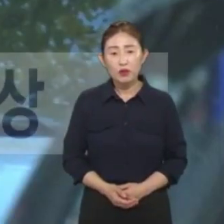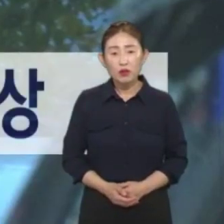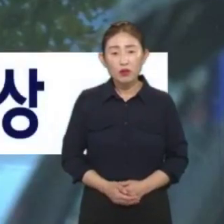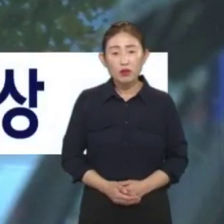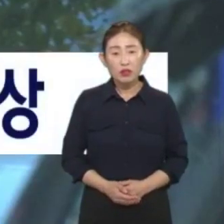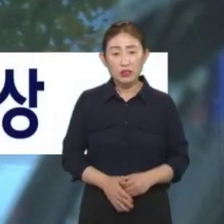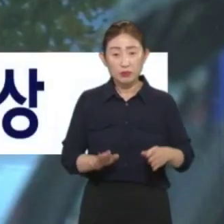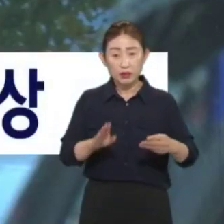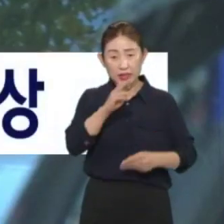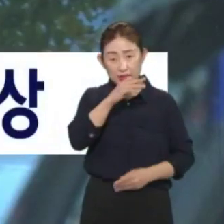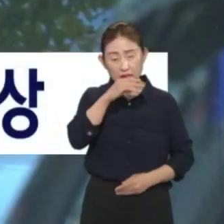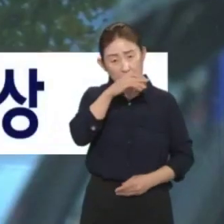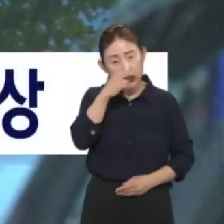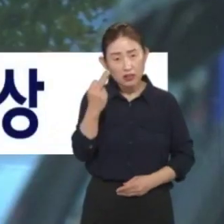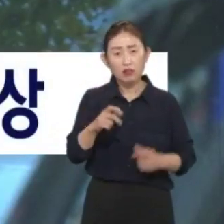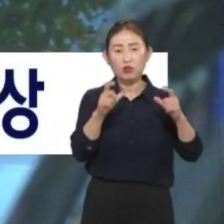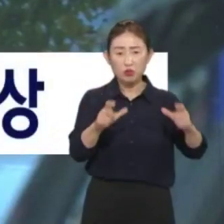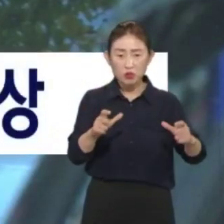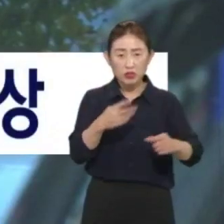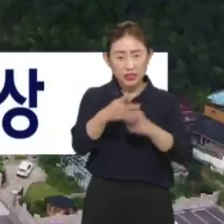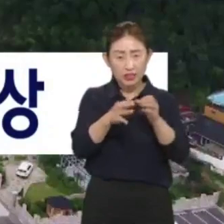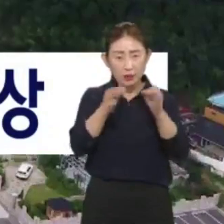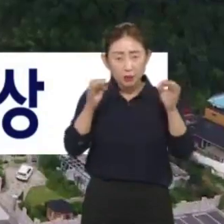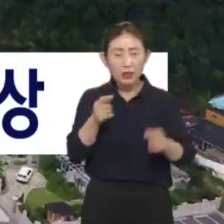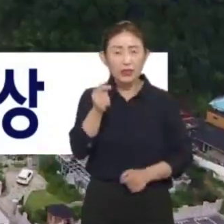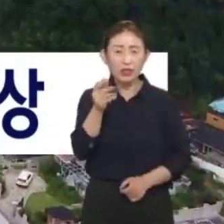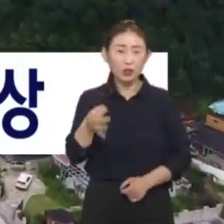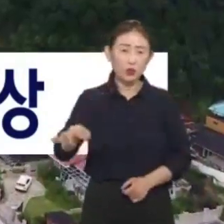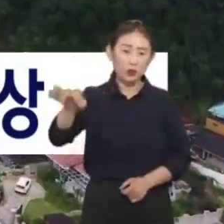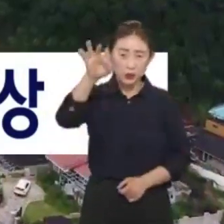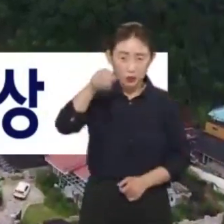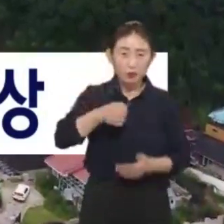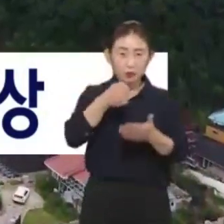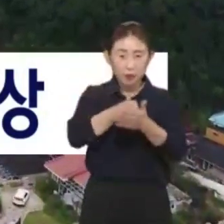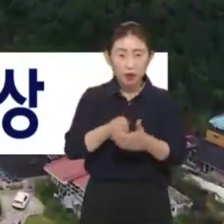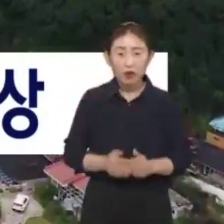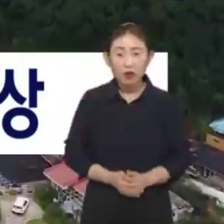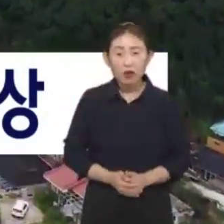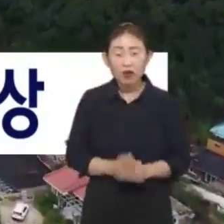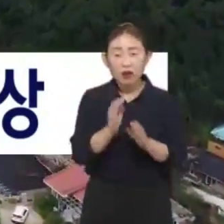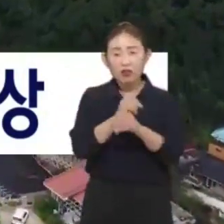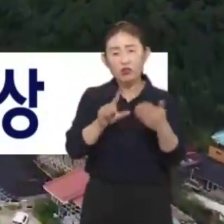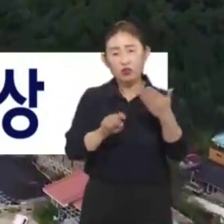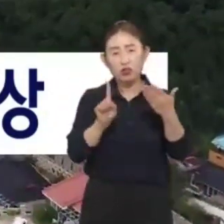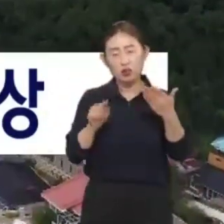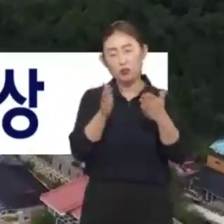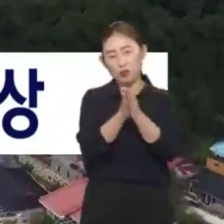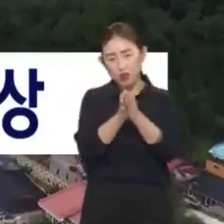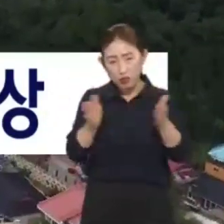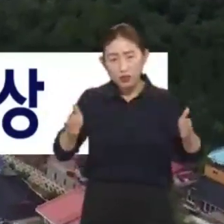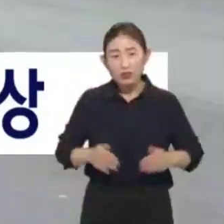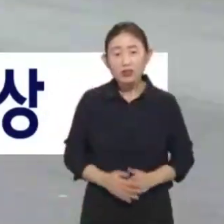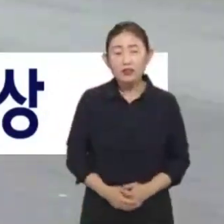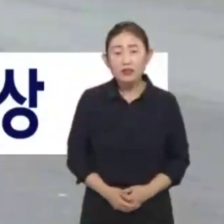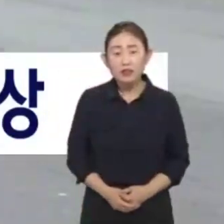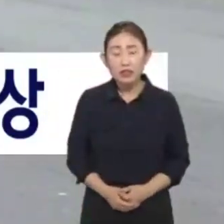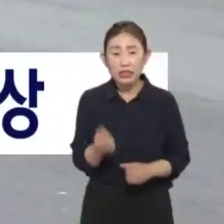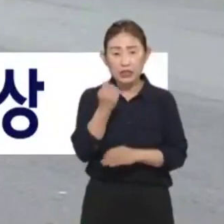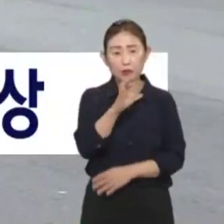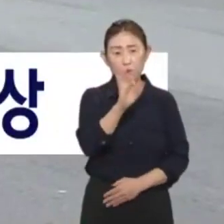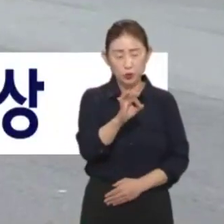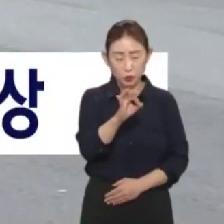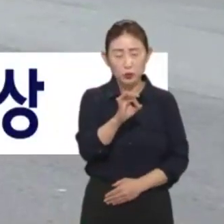보령시와 태안군에 이어 예산군에서도 4년 만에 택시 요금이 대폭 인상됩니다. 예산군은 다음 달 1일부터 택시